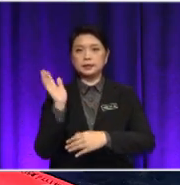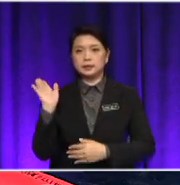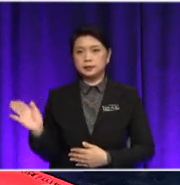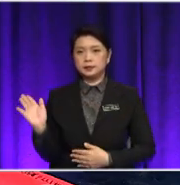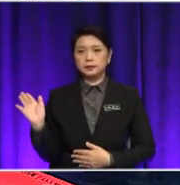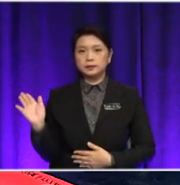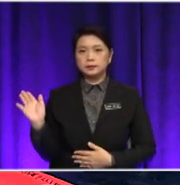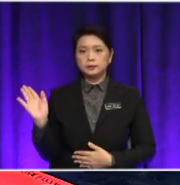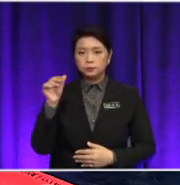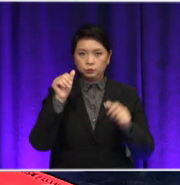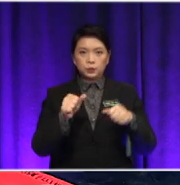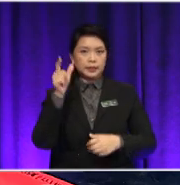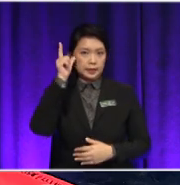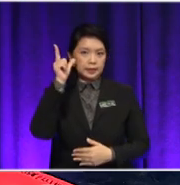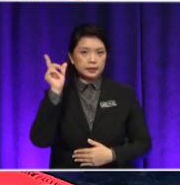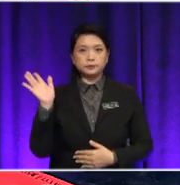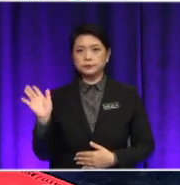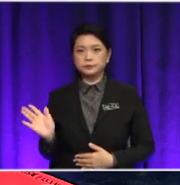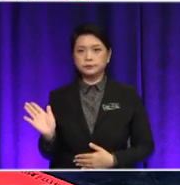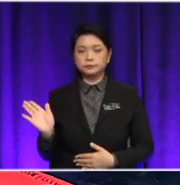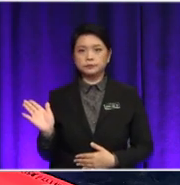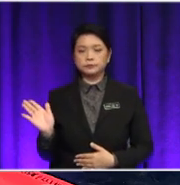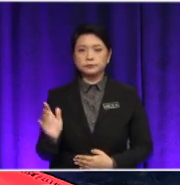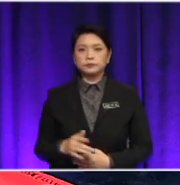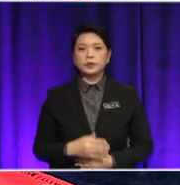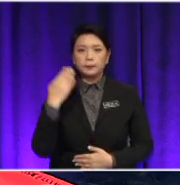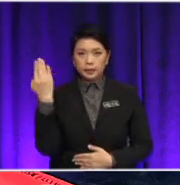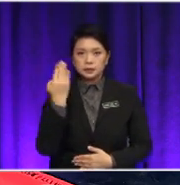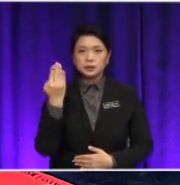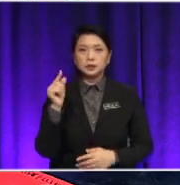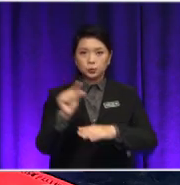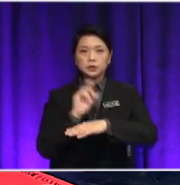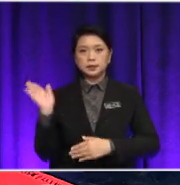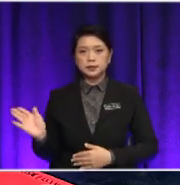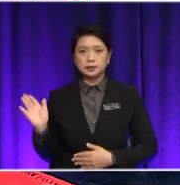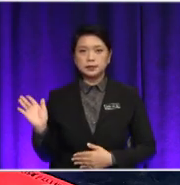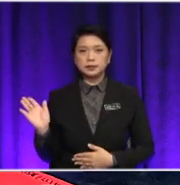Okey. Okey. Ini. Okey. Okey. Yang biasanya beginilah bandage